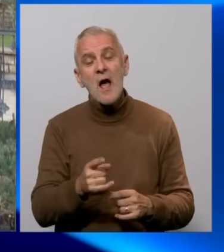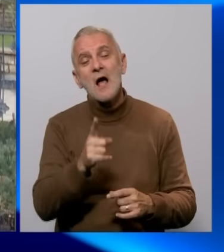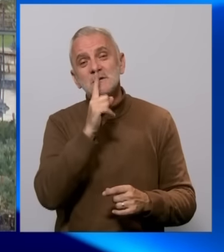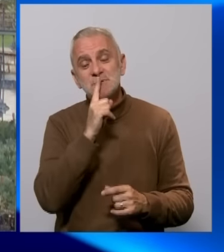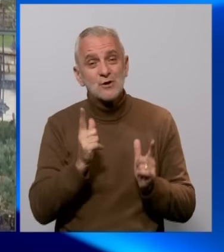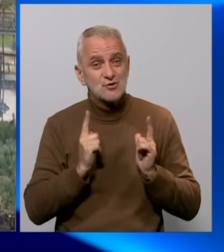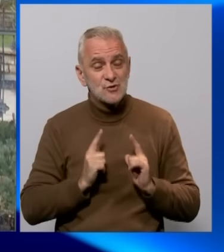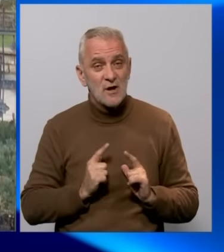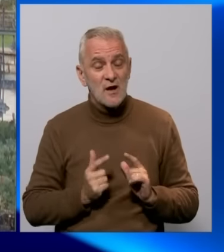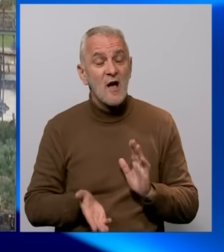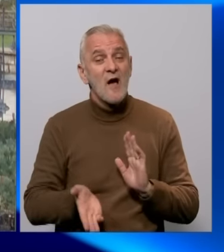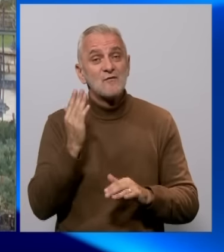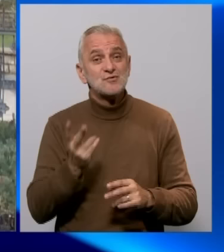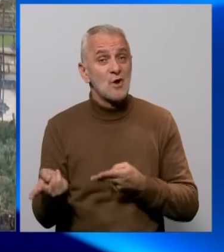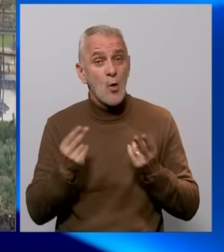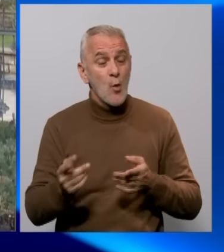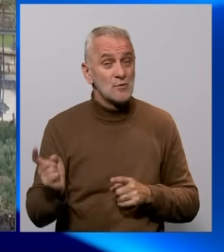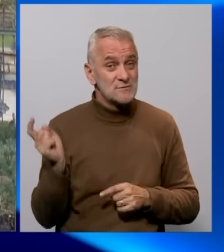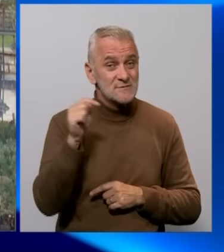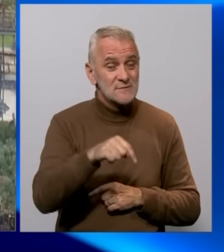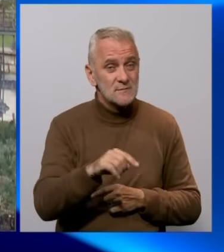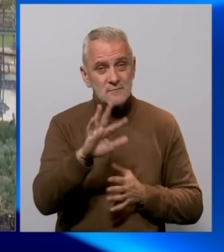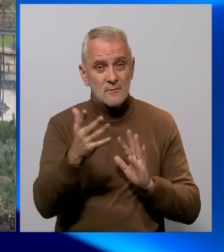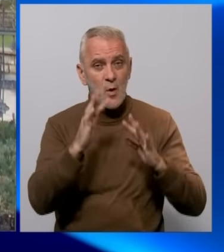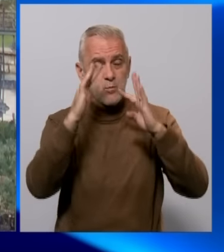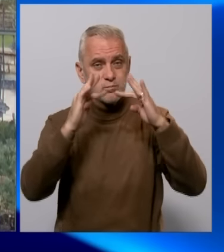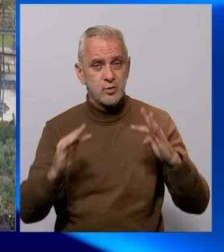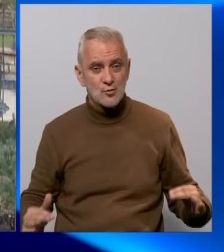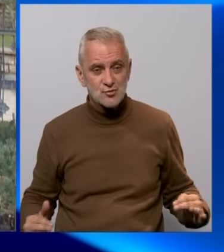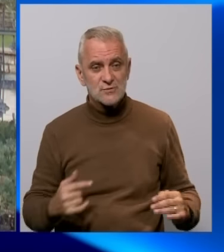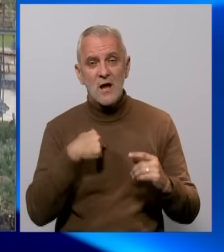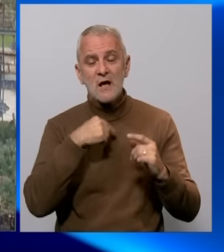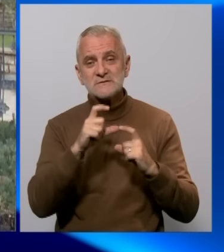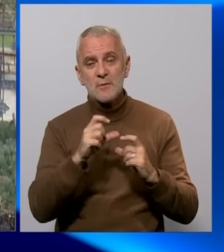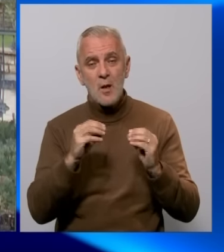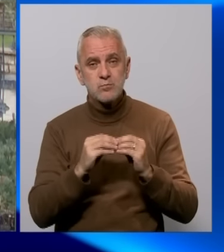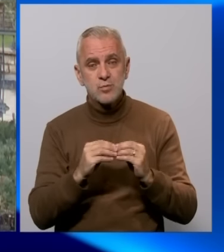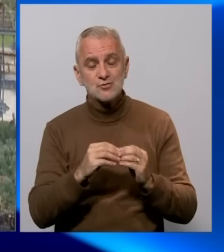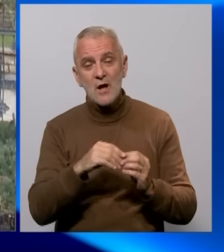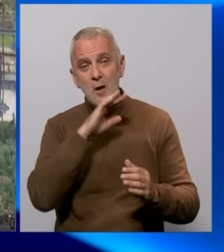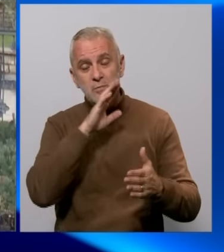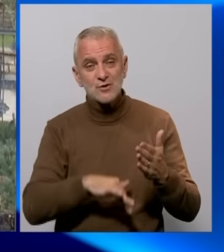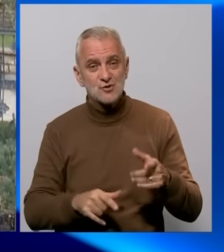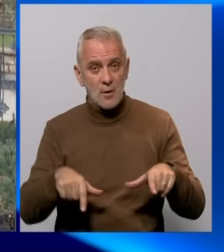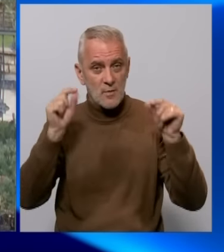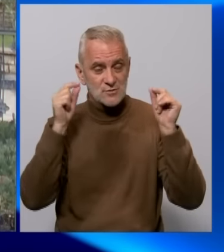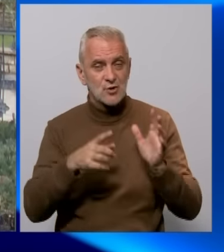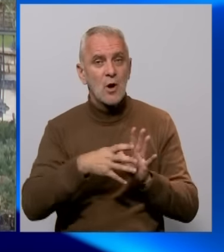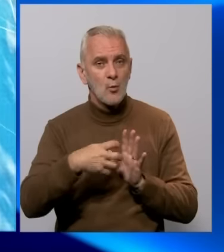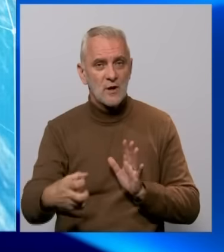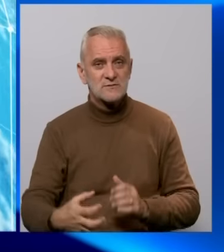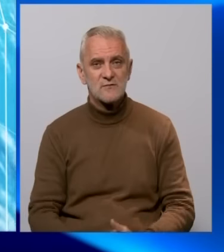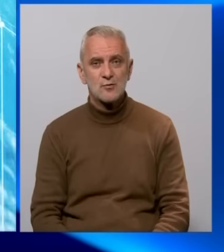a veći priliv gostiju očekuje se oko Božića. Ja sam Sabina Buzaljko i priču iz Međugorja donosim u